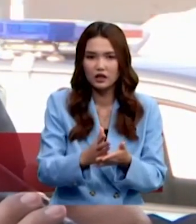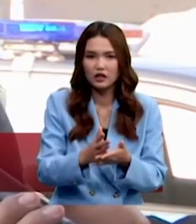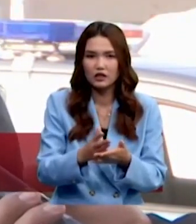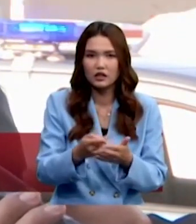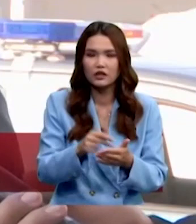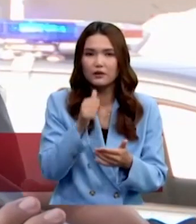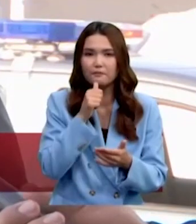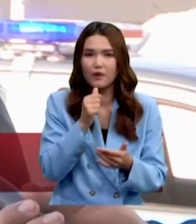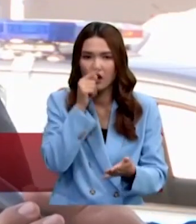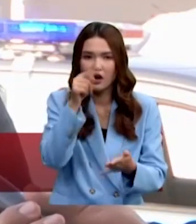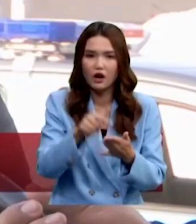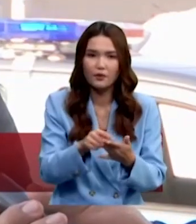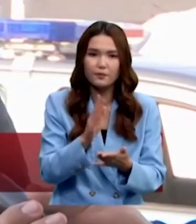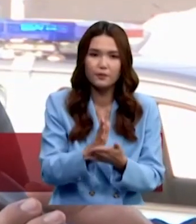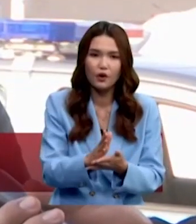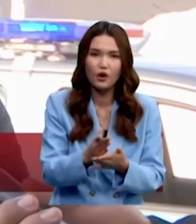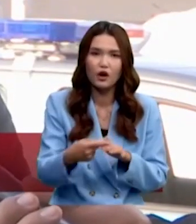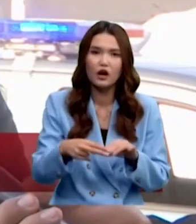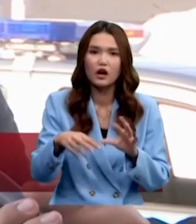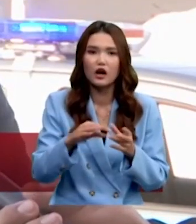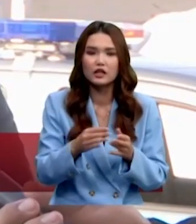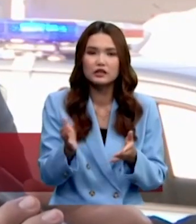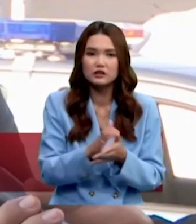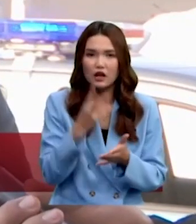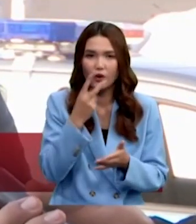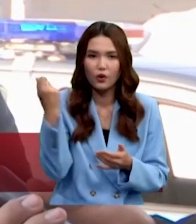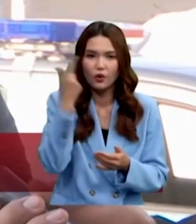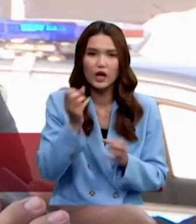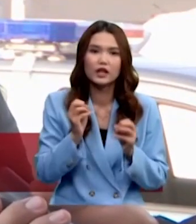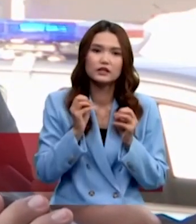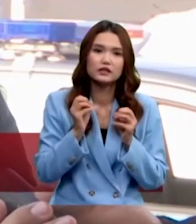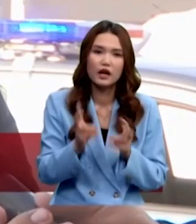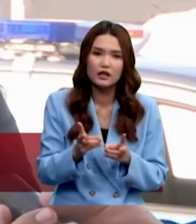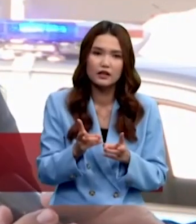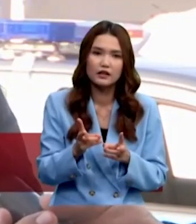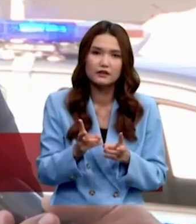план істелінеді. Бұл сыбайлас жемқорлық тәуекелдерін анықтап, оны қалай